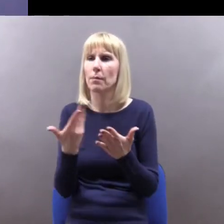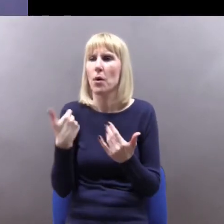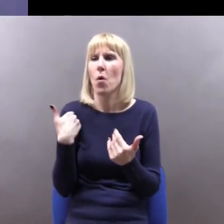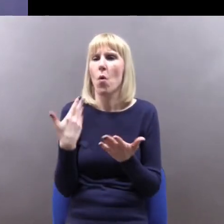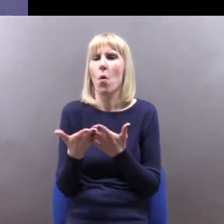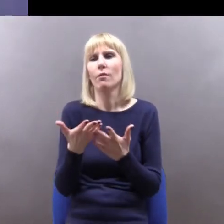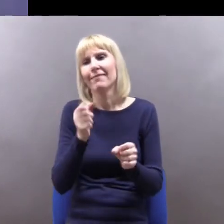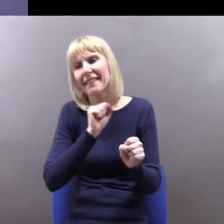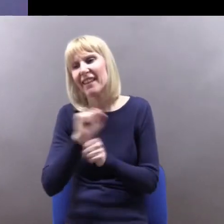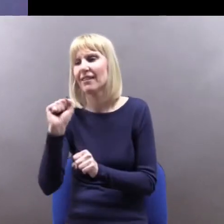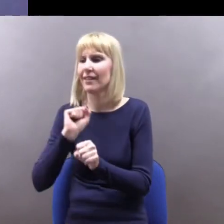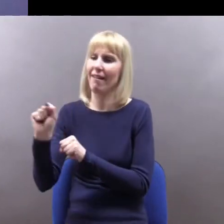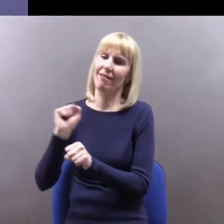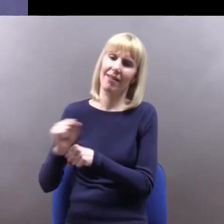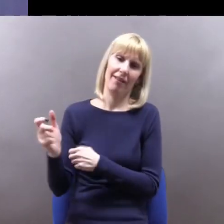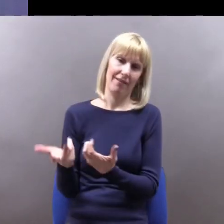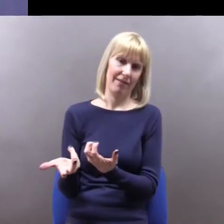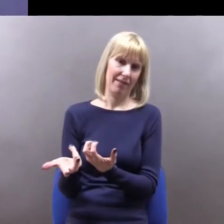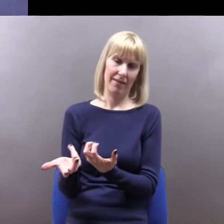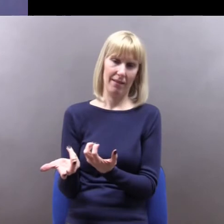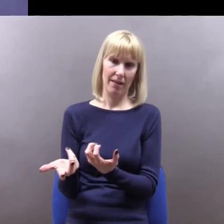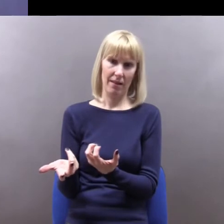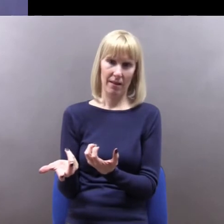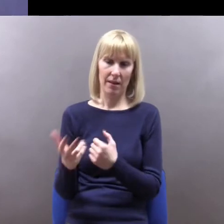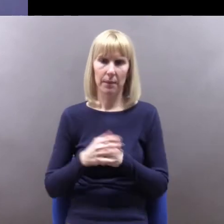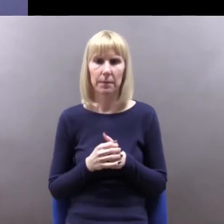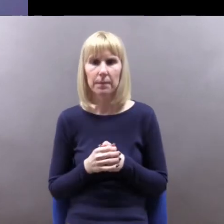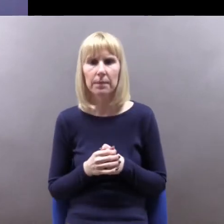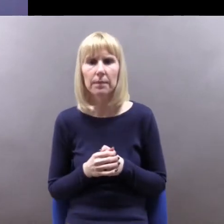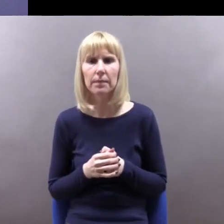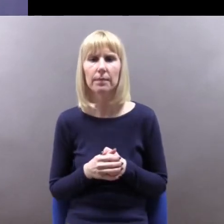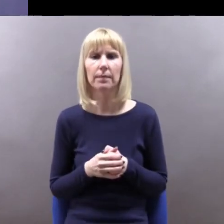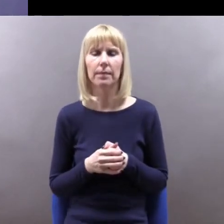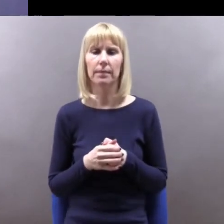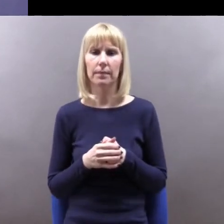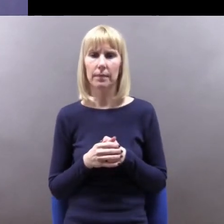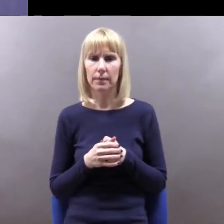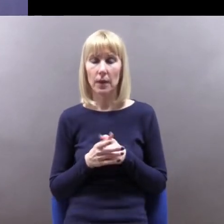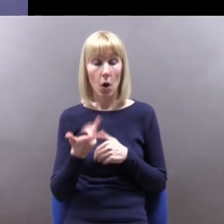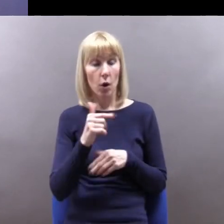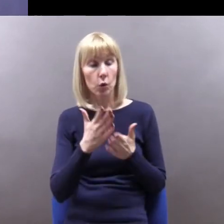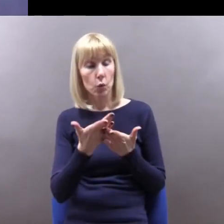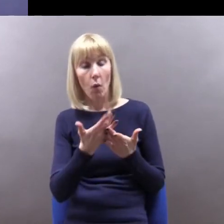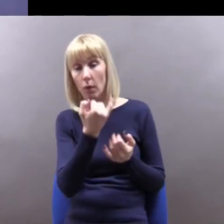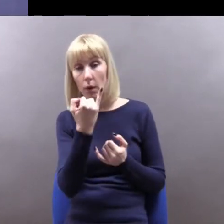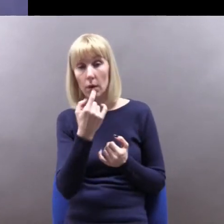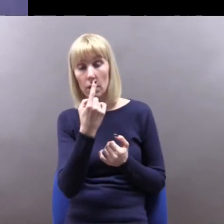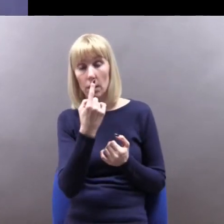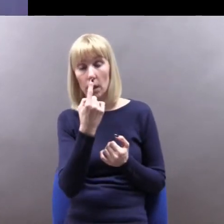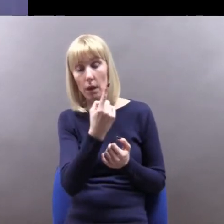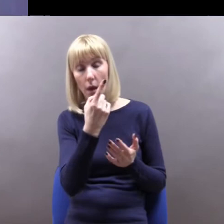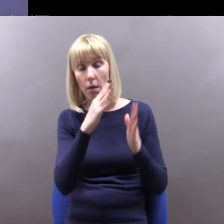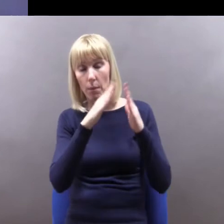tak? A jest. Na przykład w ośrodku jednym we Wróblewie, no dzwonię, bo bym chciał się tam na badania